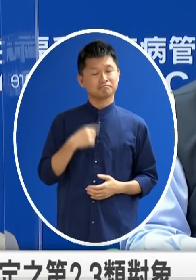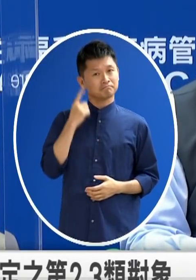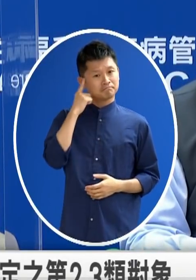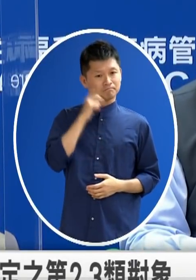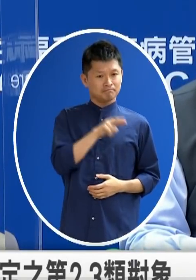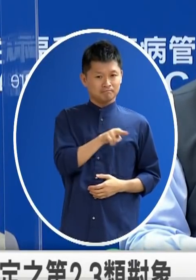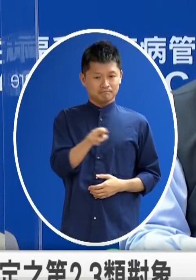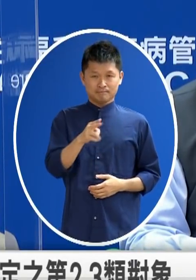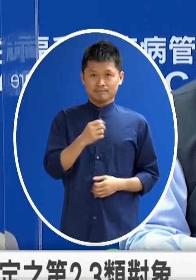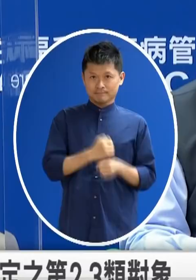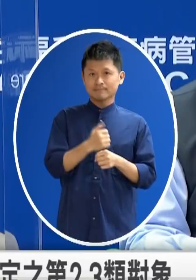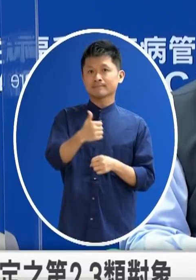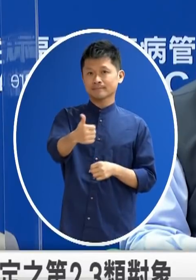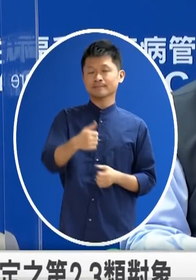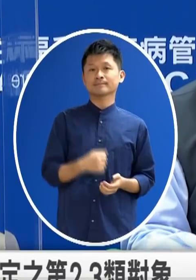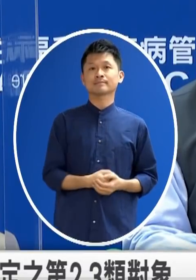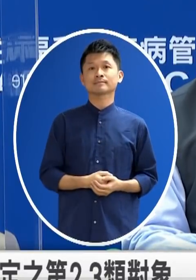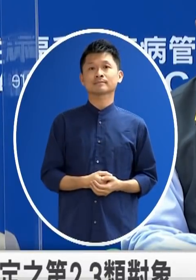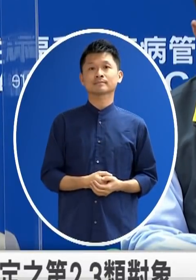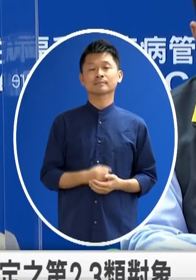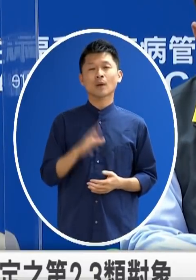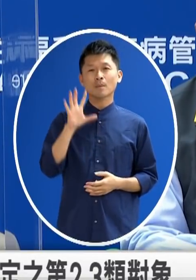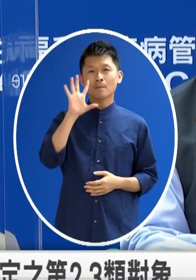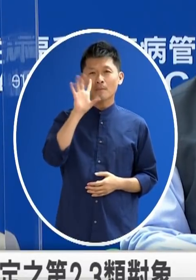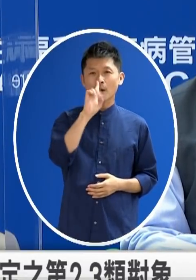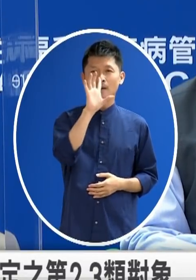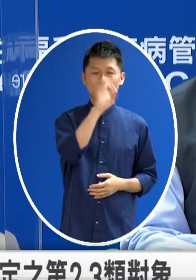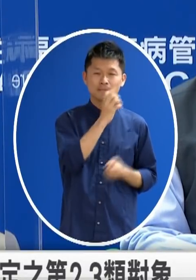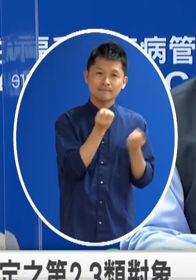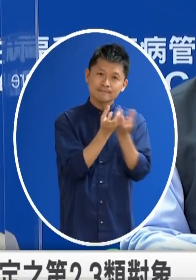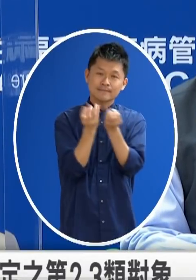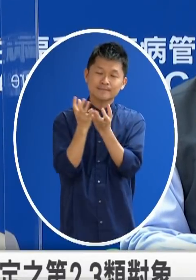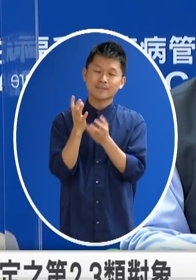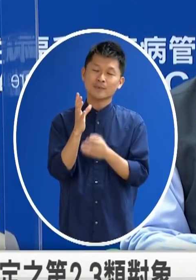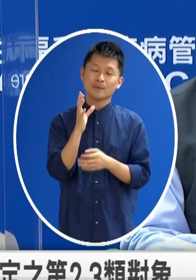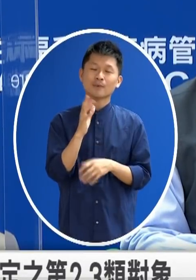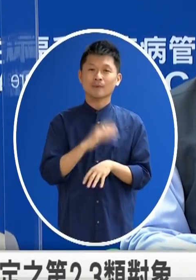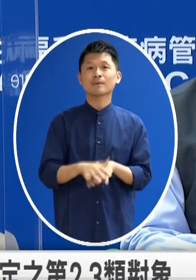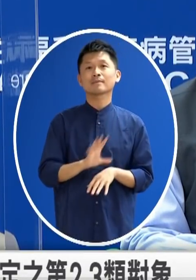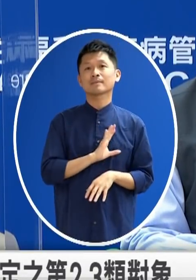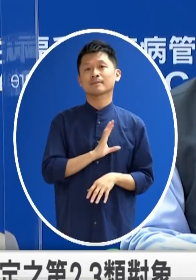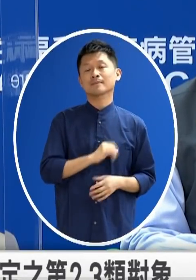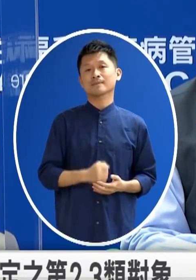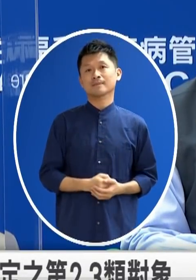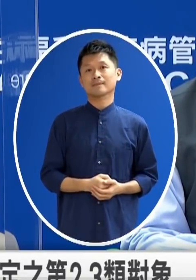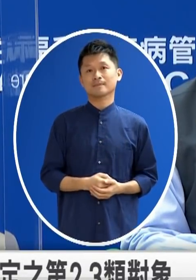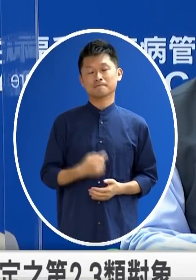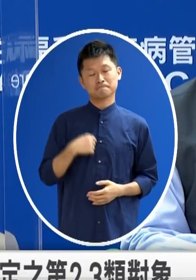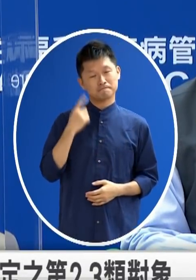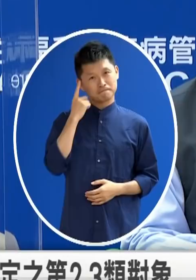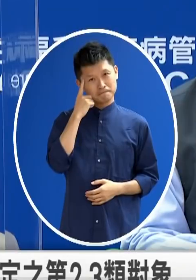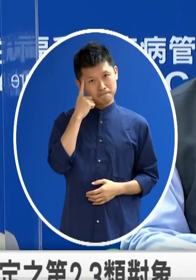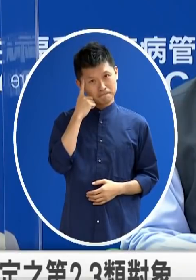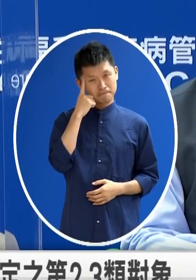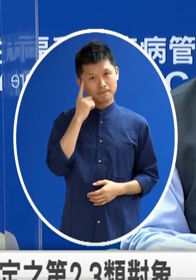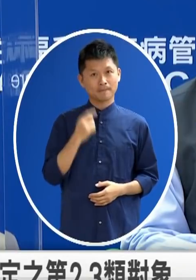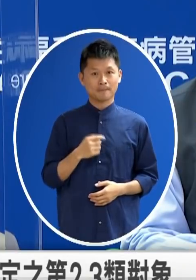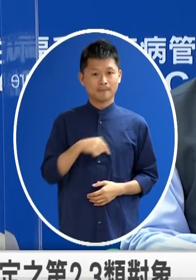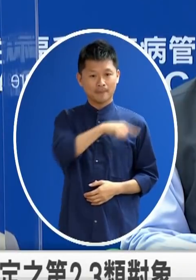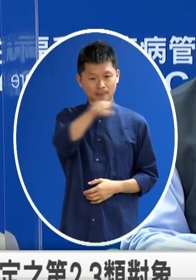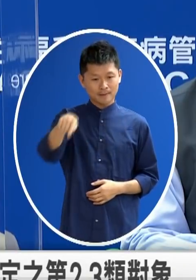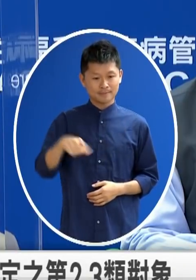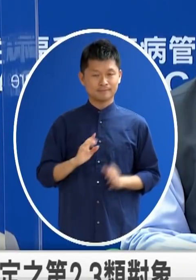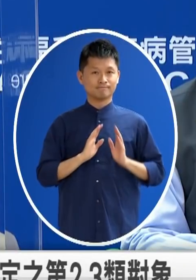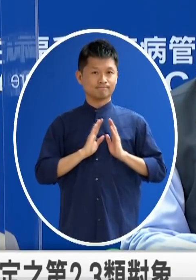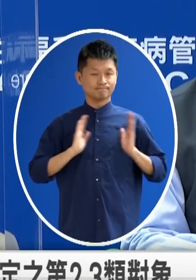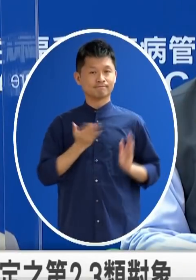是非常的好。当然有不免都有一些状况哈，都有一些零星的状况这样。那我想就是说大家要多谅